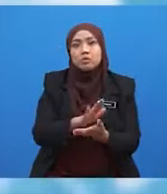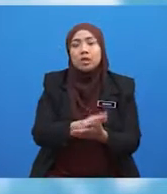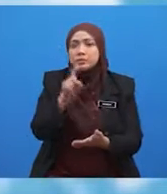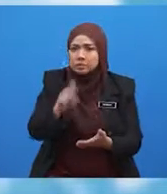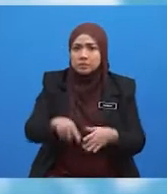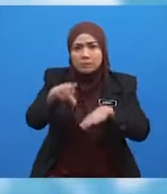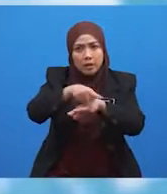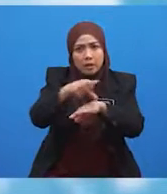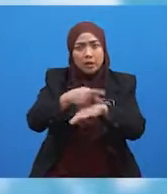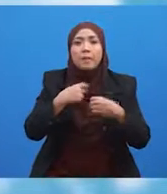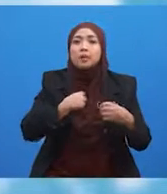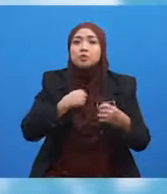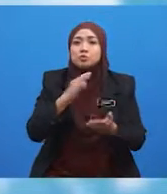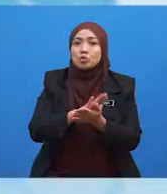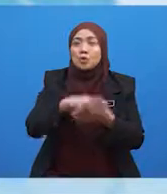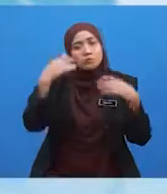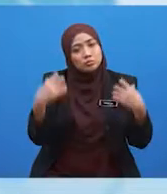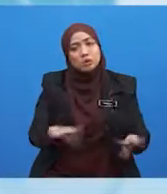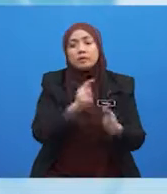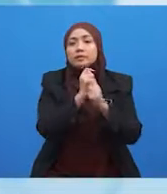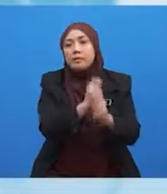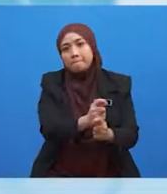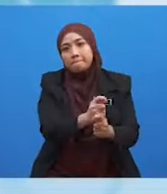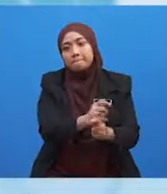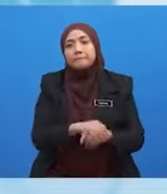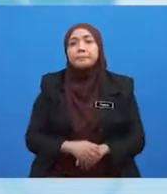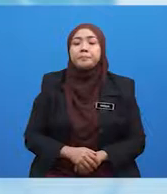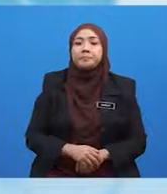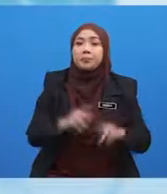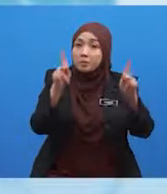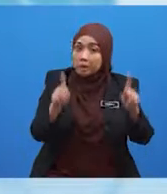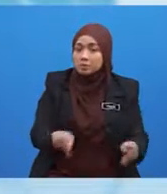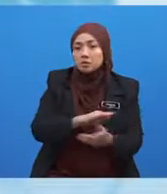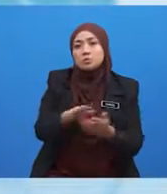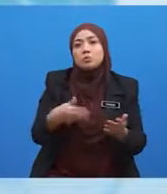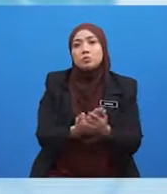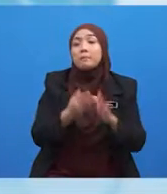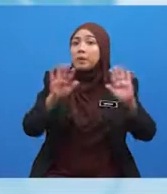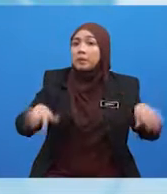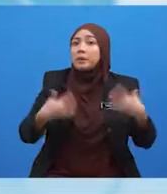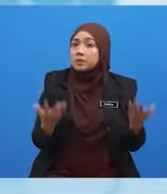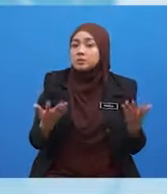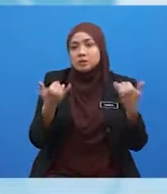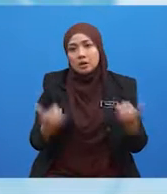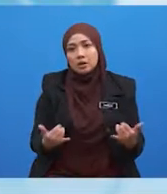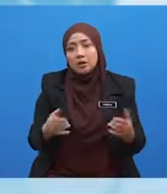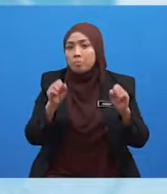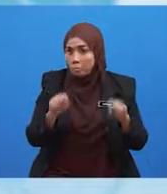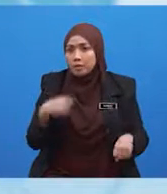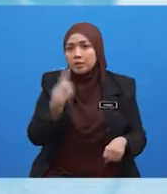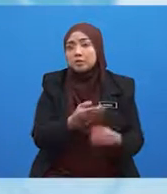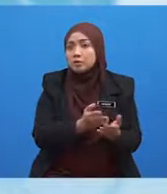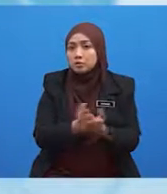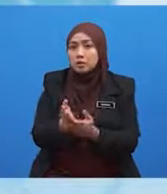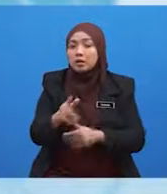memakai pakaian seragam yang ditetapkan belajar pajak sekian Bagaimana sekarang boleh kita teruskan